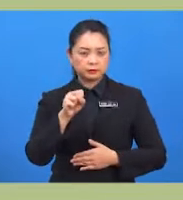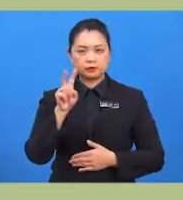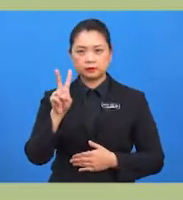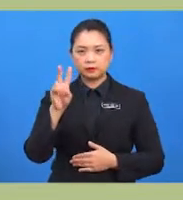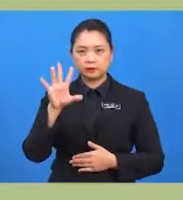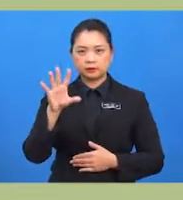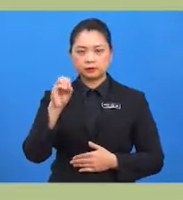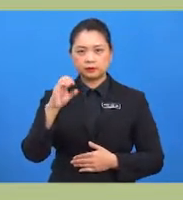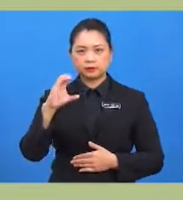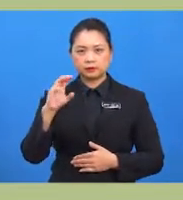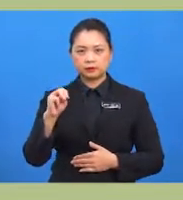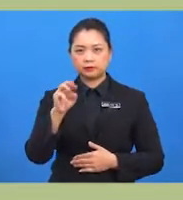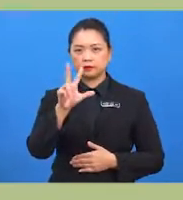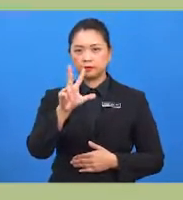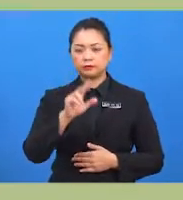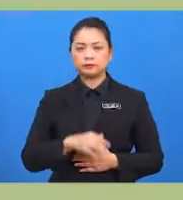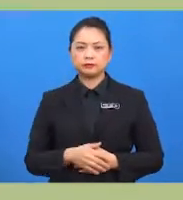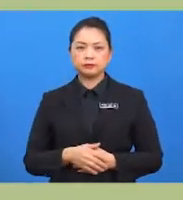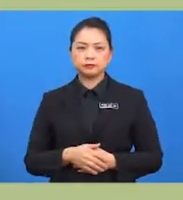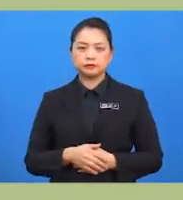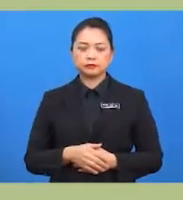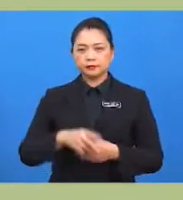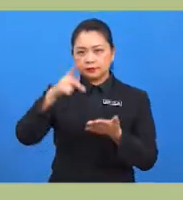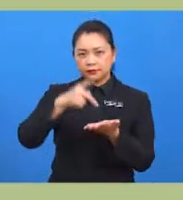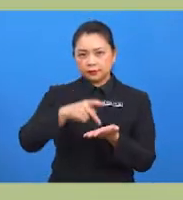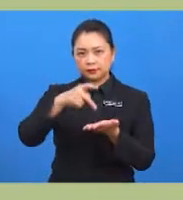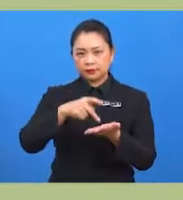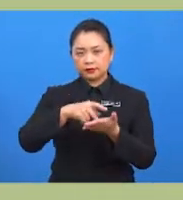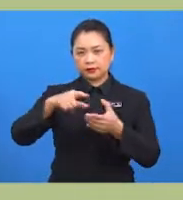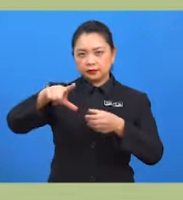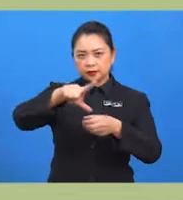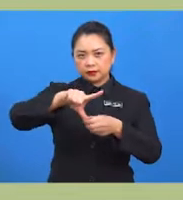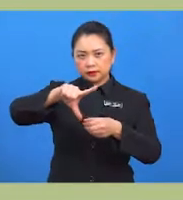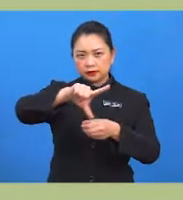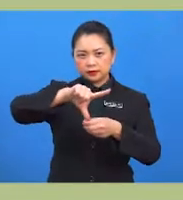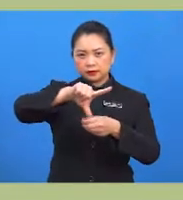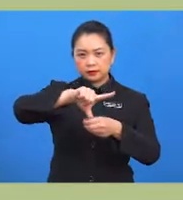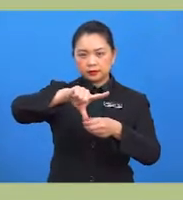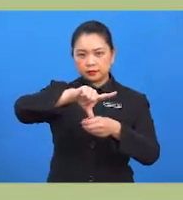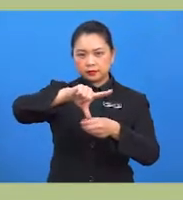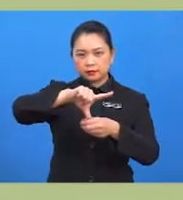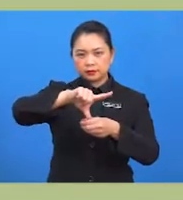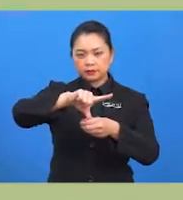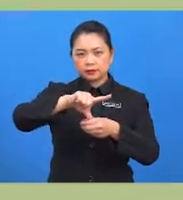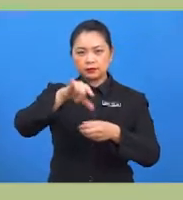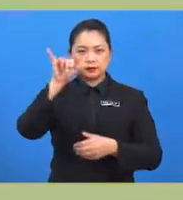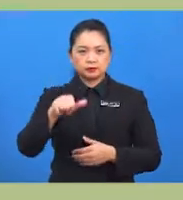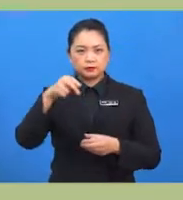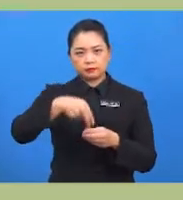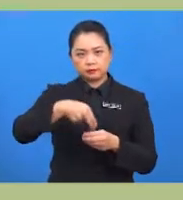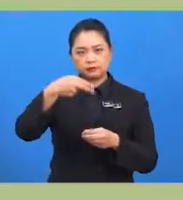250 cm padu kira-kira Khan kepekatan larutan ekues yang terhasil